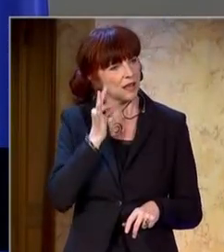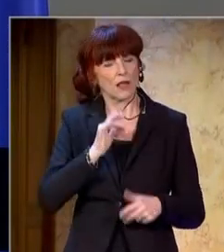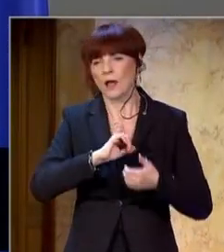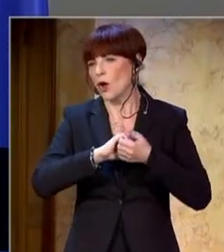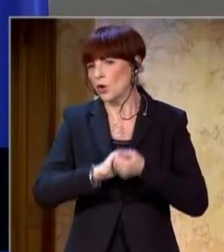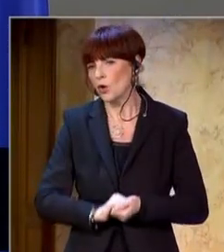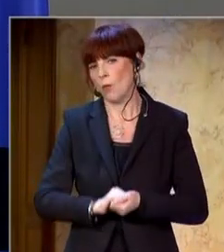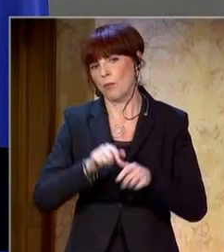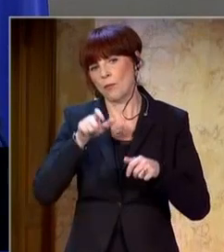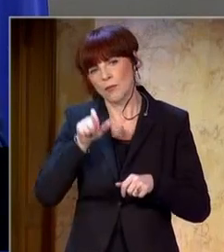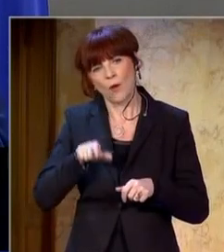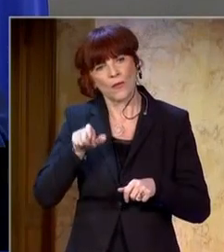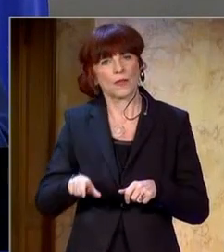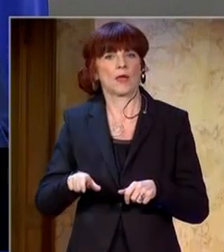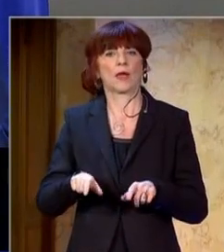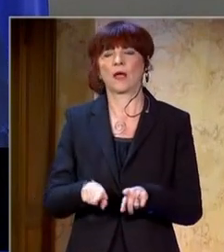werte Festgäste.